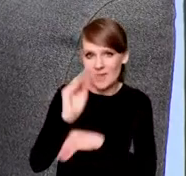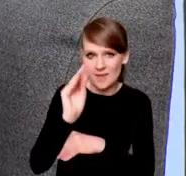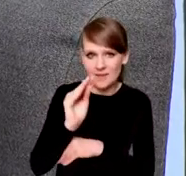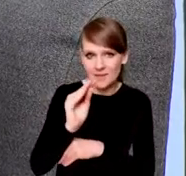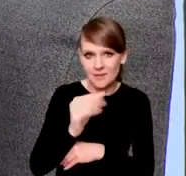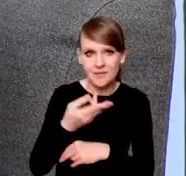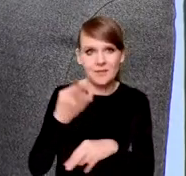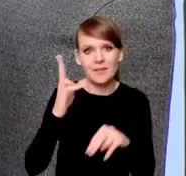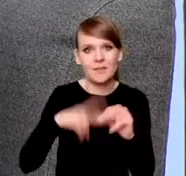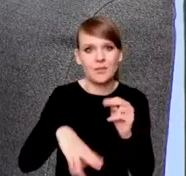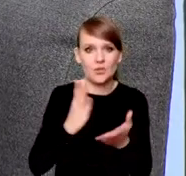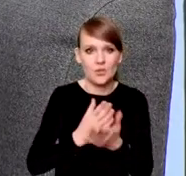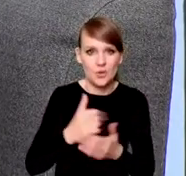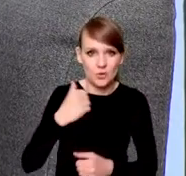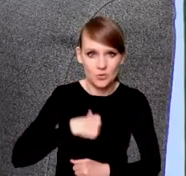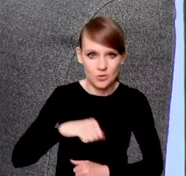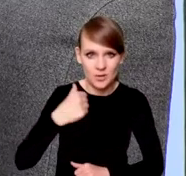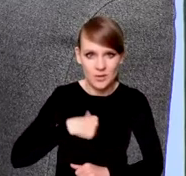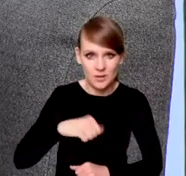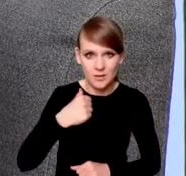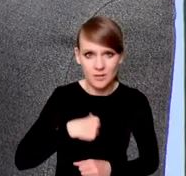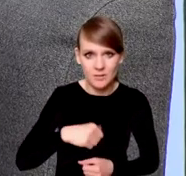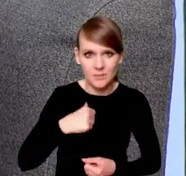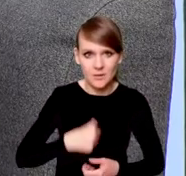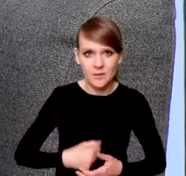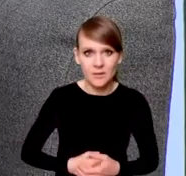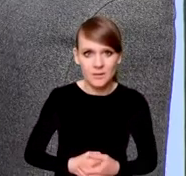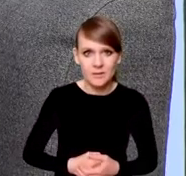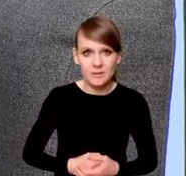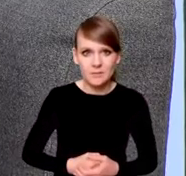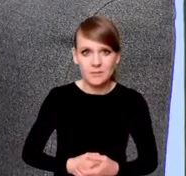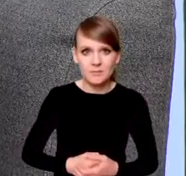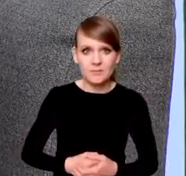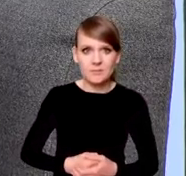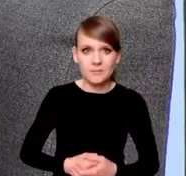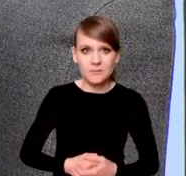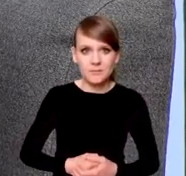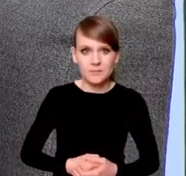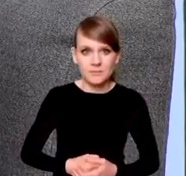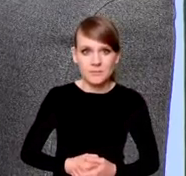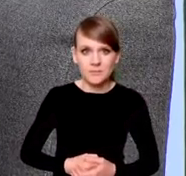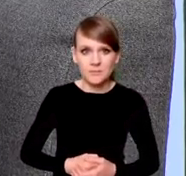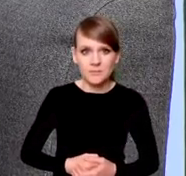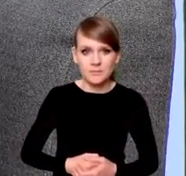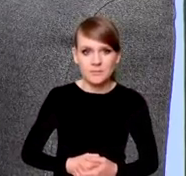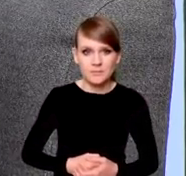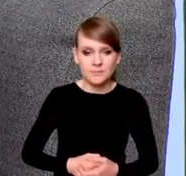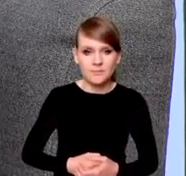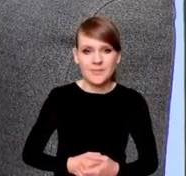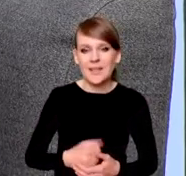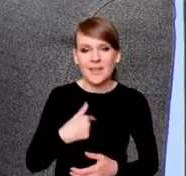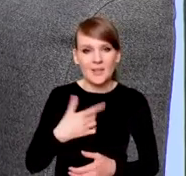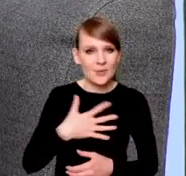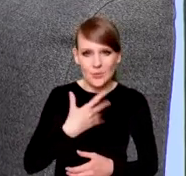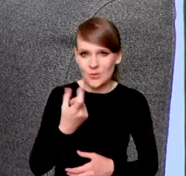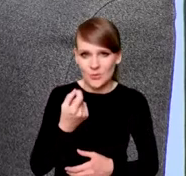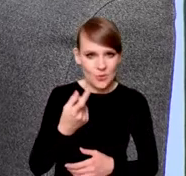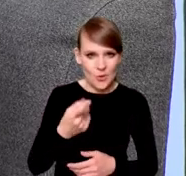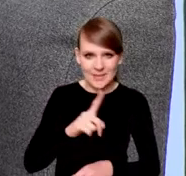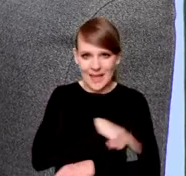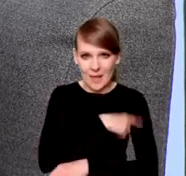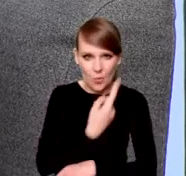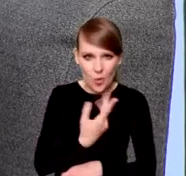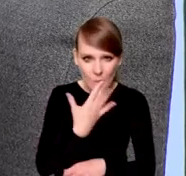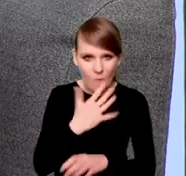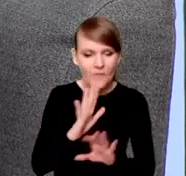siebie. I teraz zamknę tą część, bo już czuję, że za długo mówię. Jeszcze jedną perspektywą,